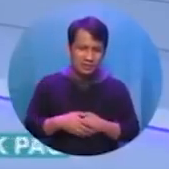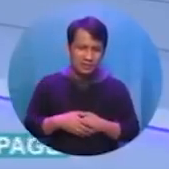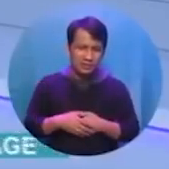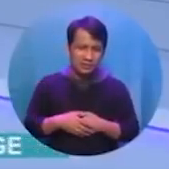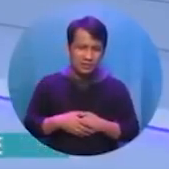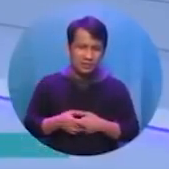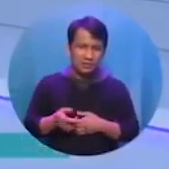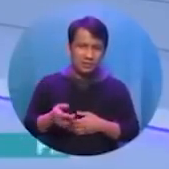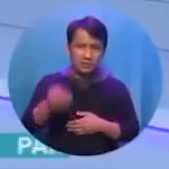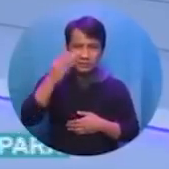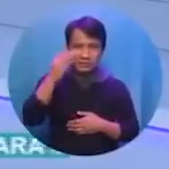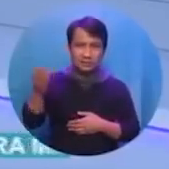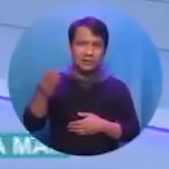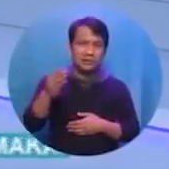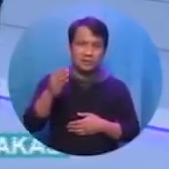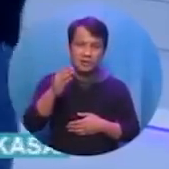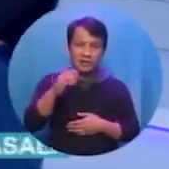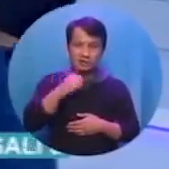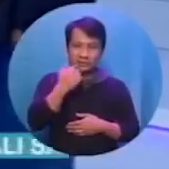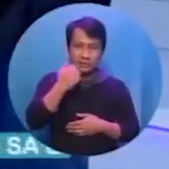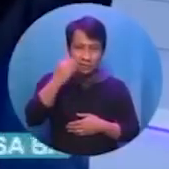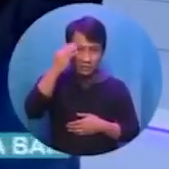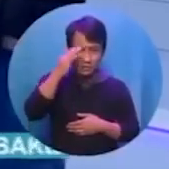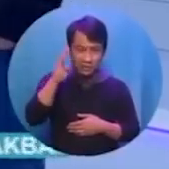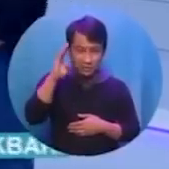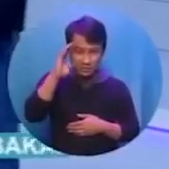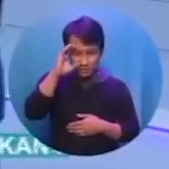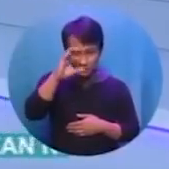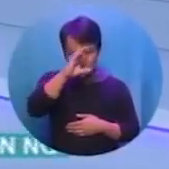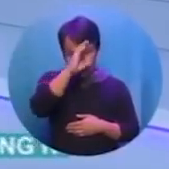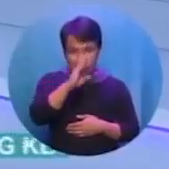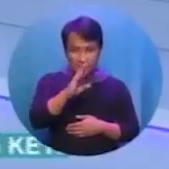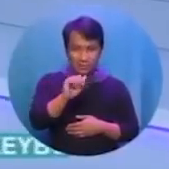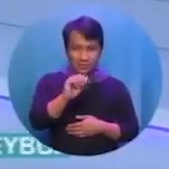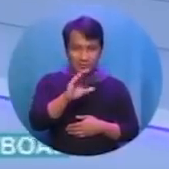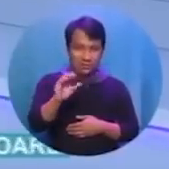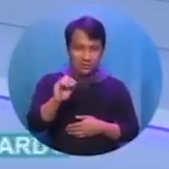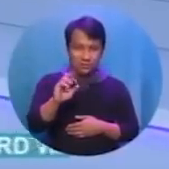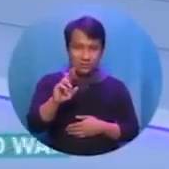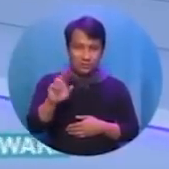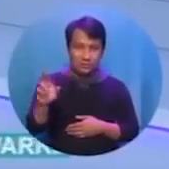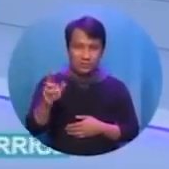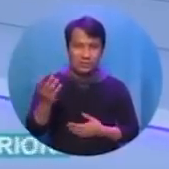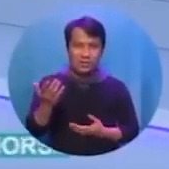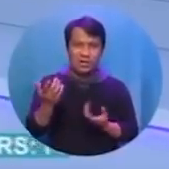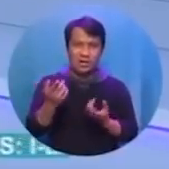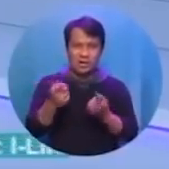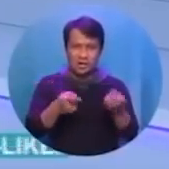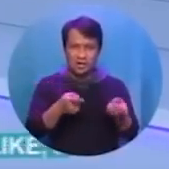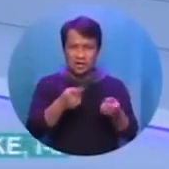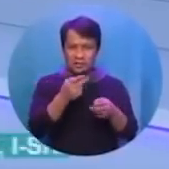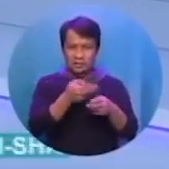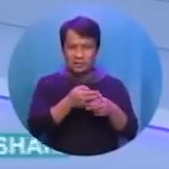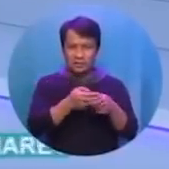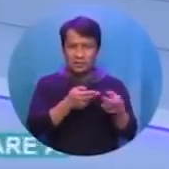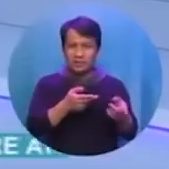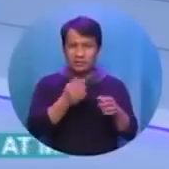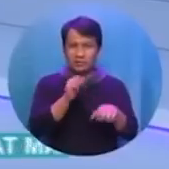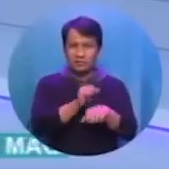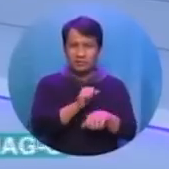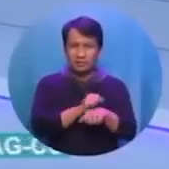Sa Bacoor. Bacoor, Cavite. Ano pong trabaho niyo, Sir James? Wala po. Si Mrs., si Ma'am Rose, ang